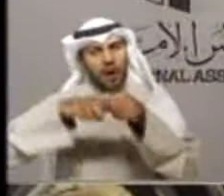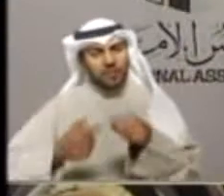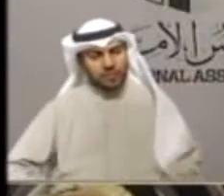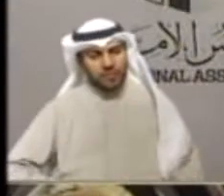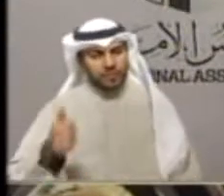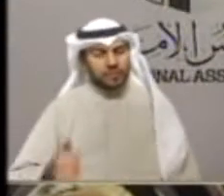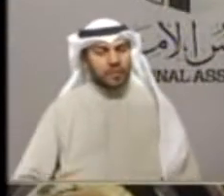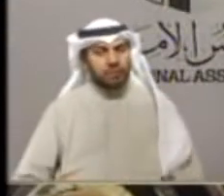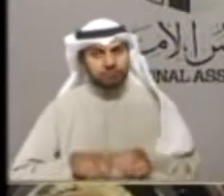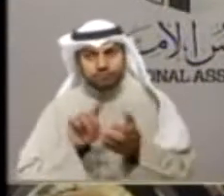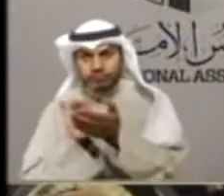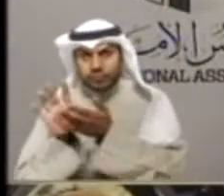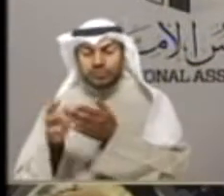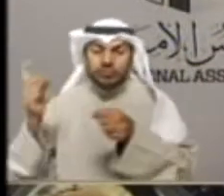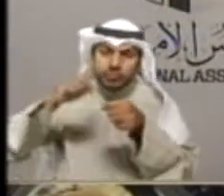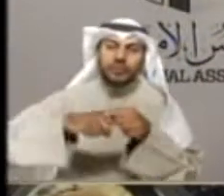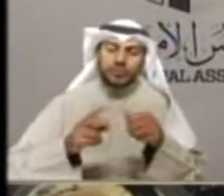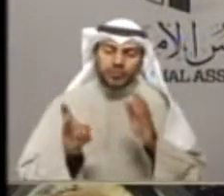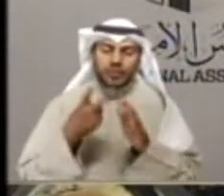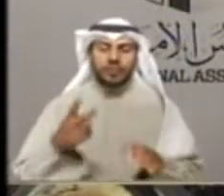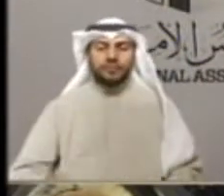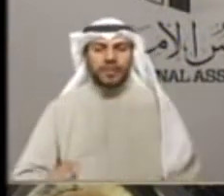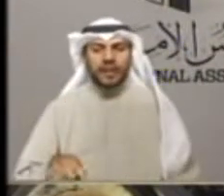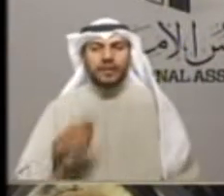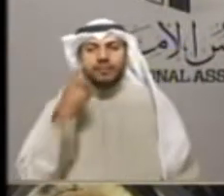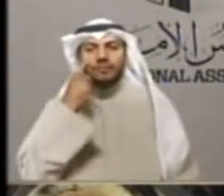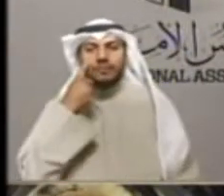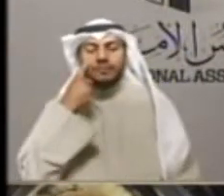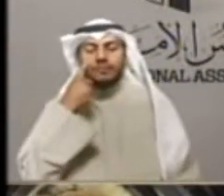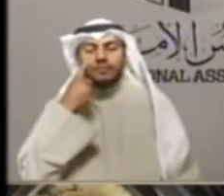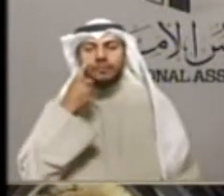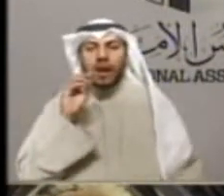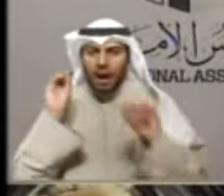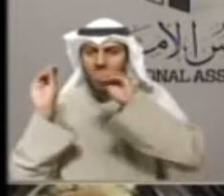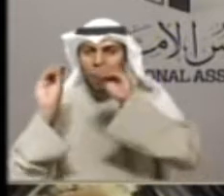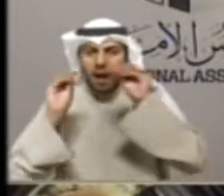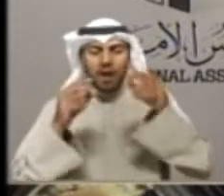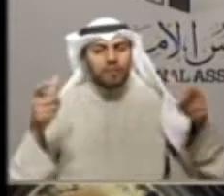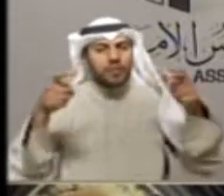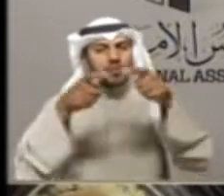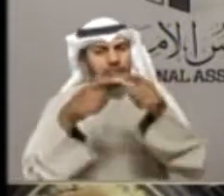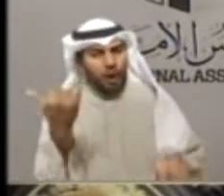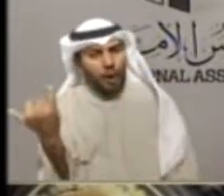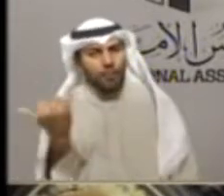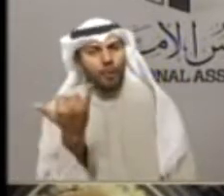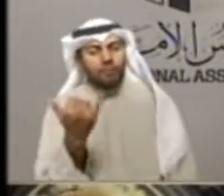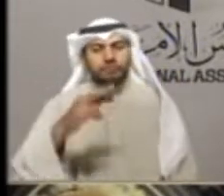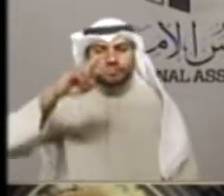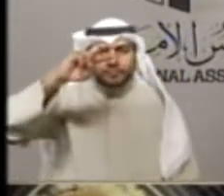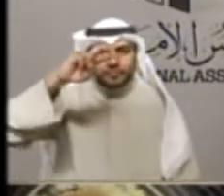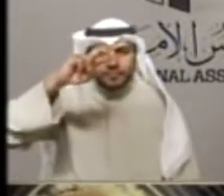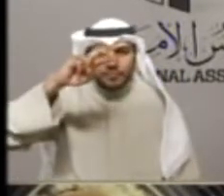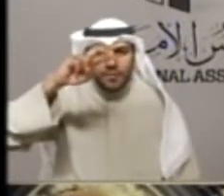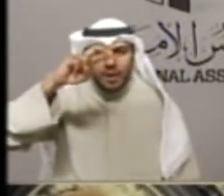إلى الحكومة وإلى الأخوة النواب لحضور جلسة خاصة، أي اجتماع غير عادي، للمجلس يوم الأحد